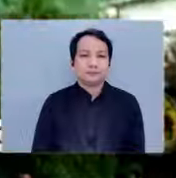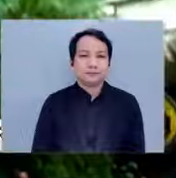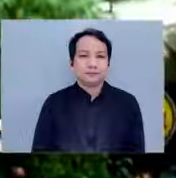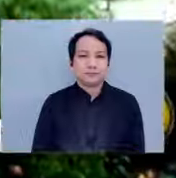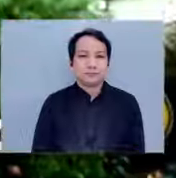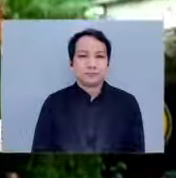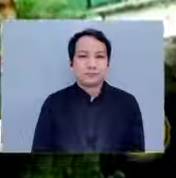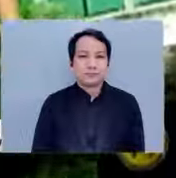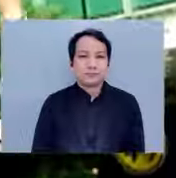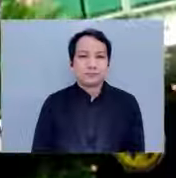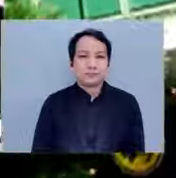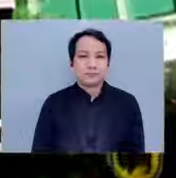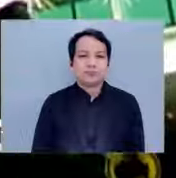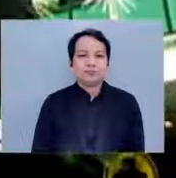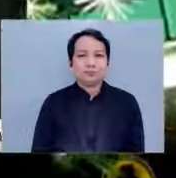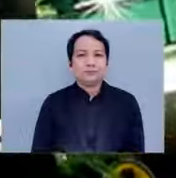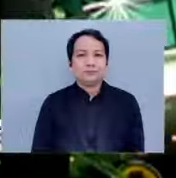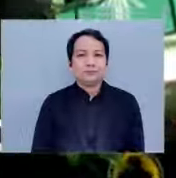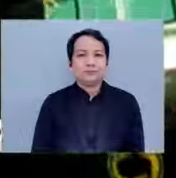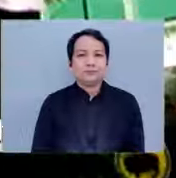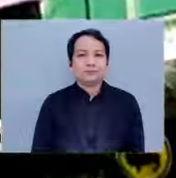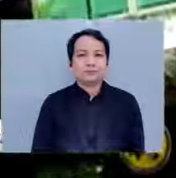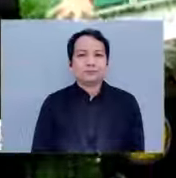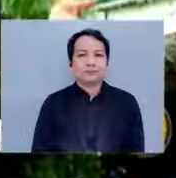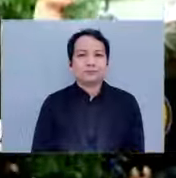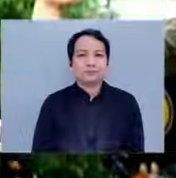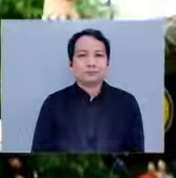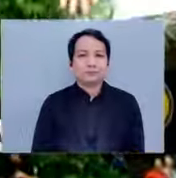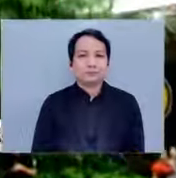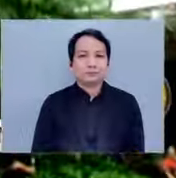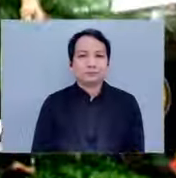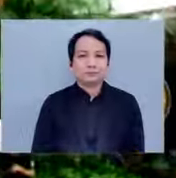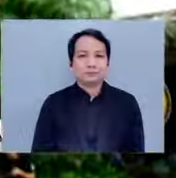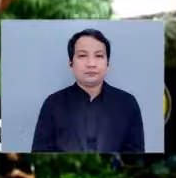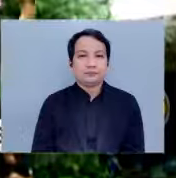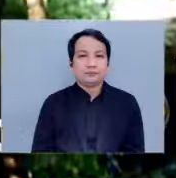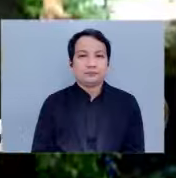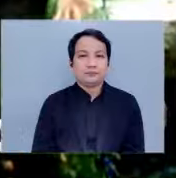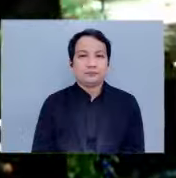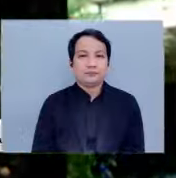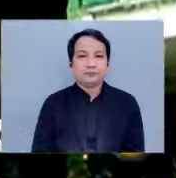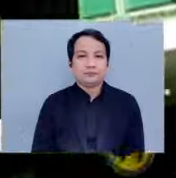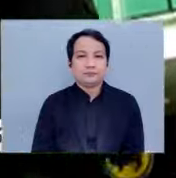Okay. Let's go! Up! Pabalik! One more time! And